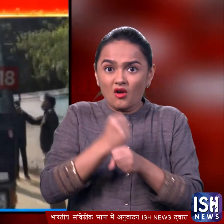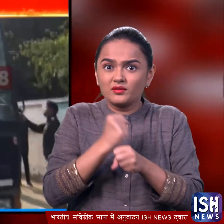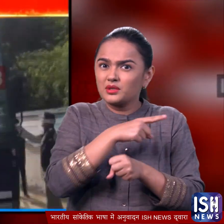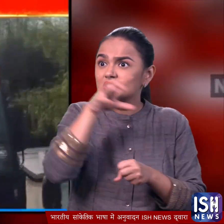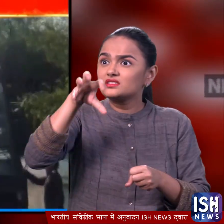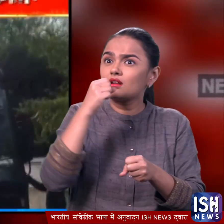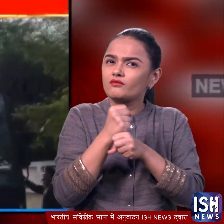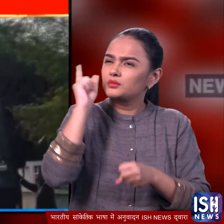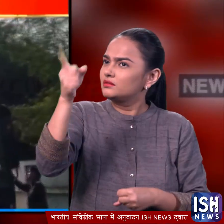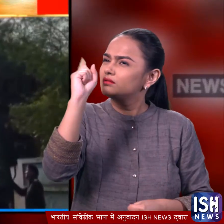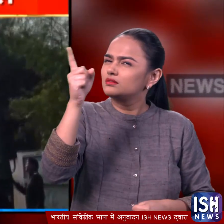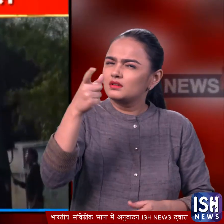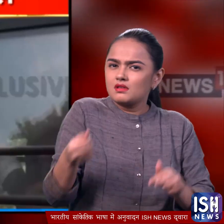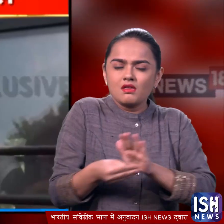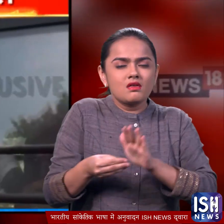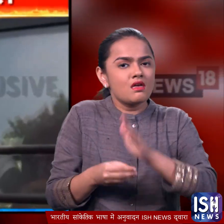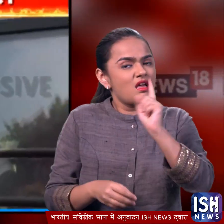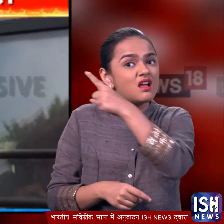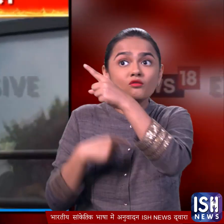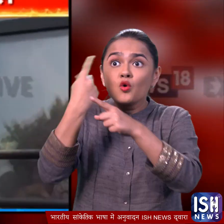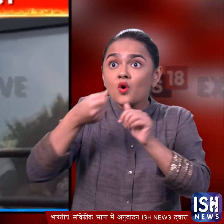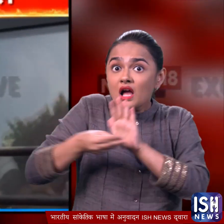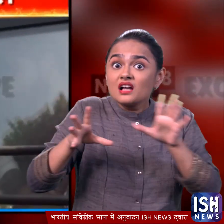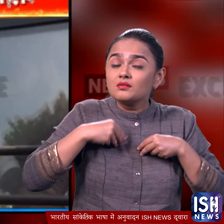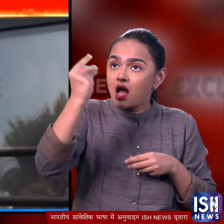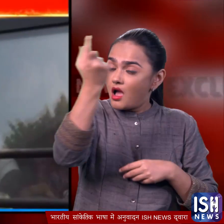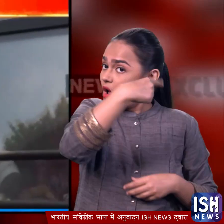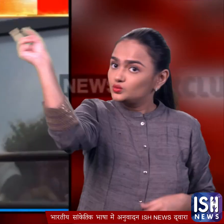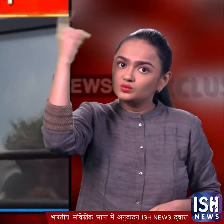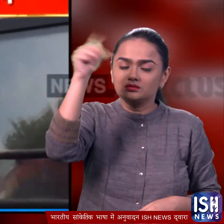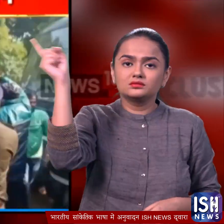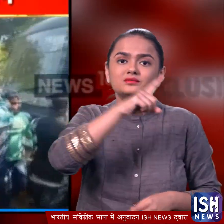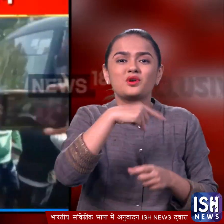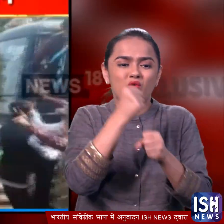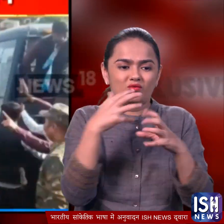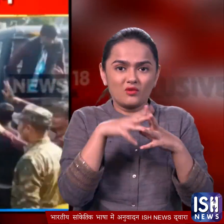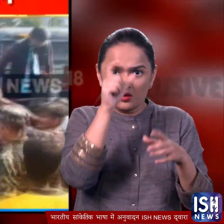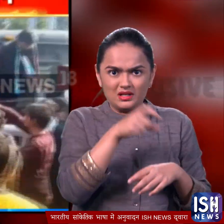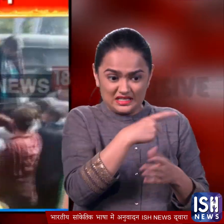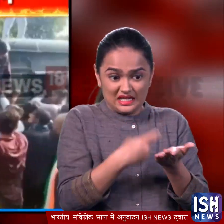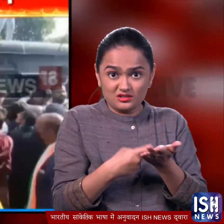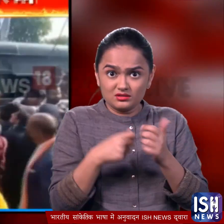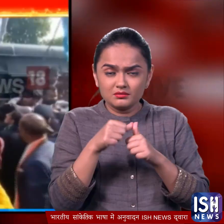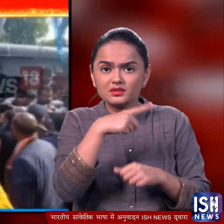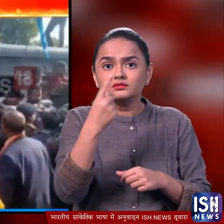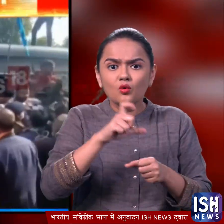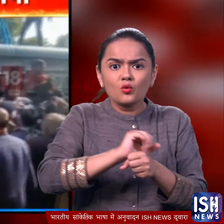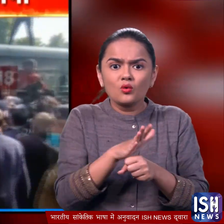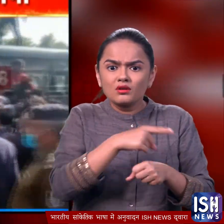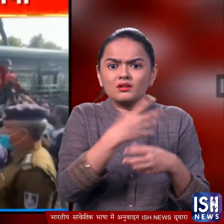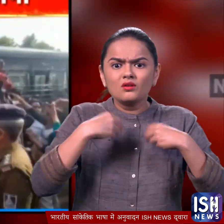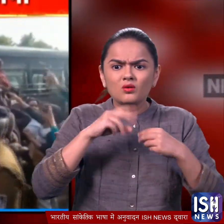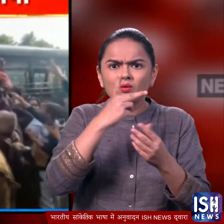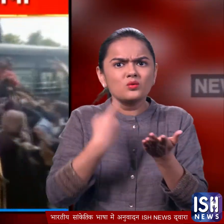साथ मौजूदा राज्य सरकार को भी निशाने पर लिया। जो भ्रष्ट अधिकारी बैठे हुए हैं इनको हटाया जाए। ग्वालियर के एएसपी राजेश दंडोतिया ने बताया